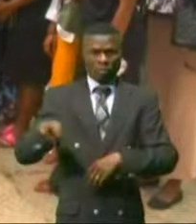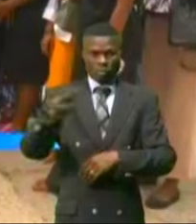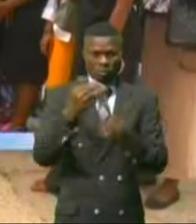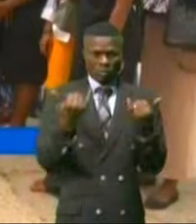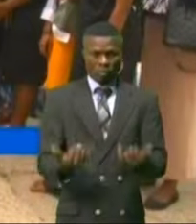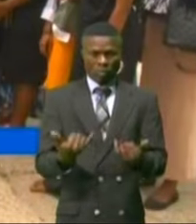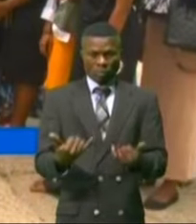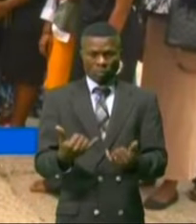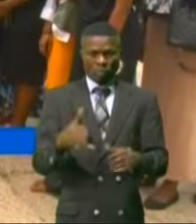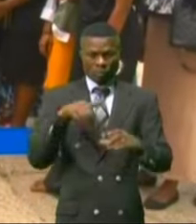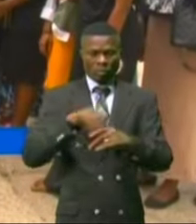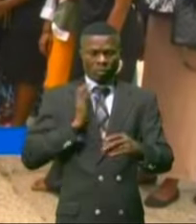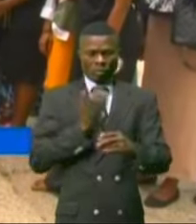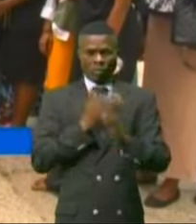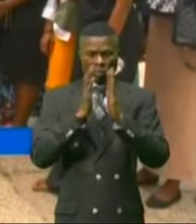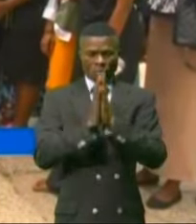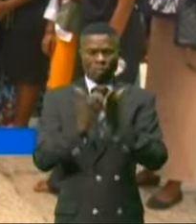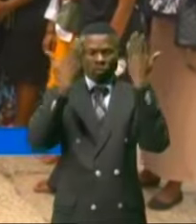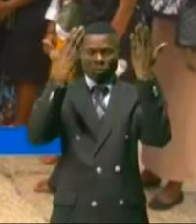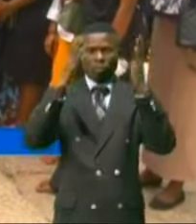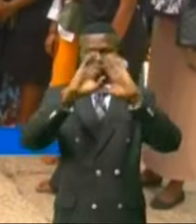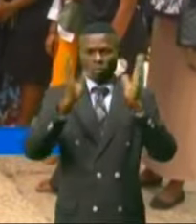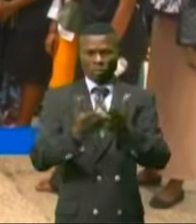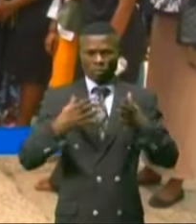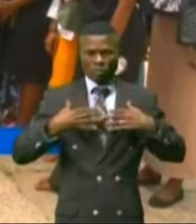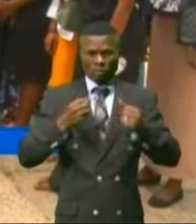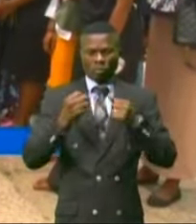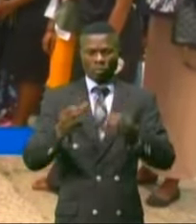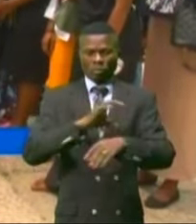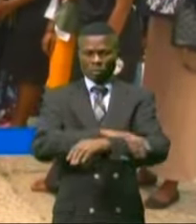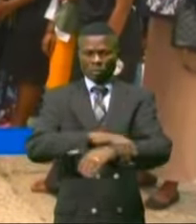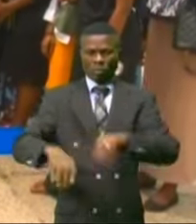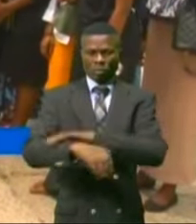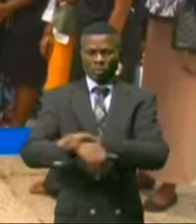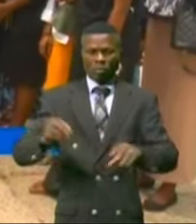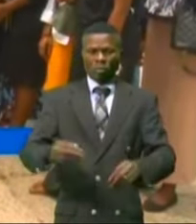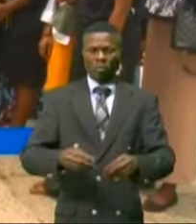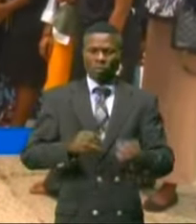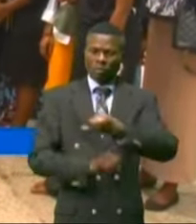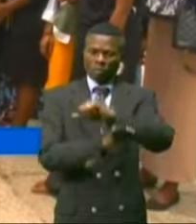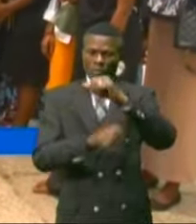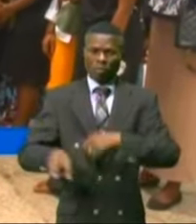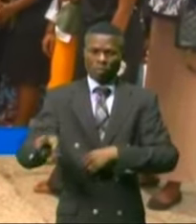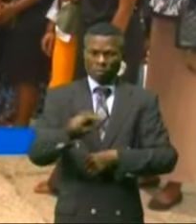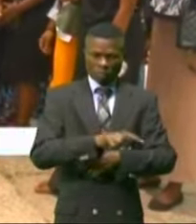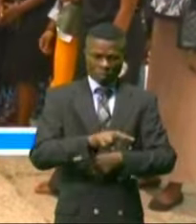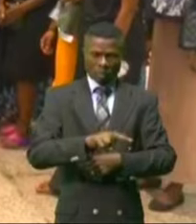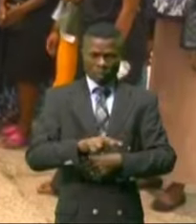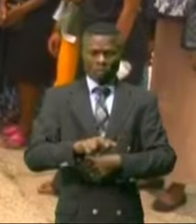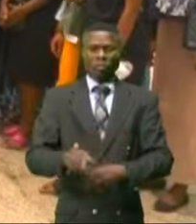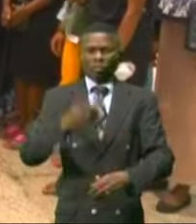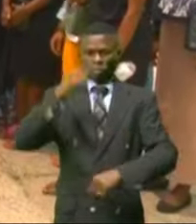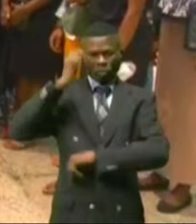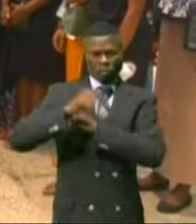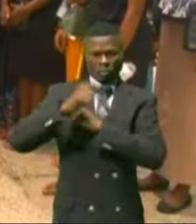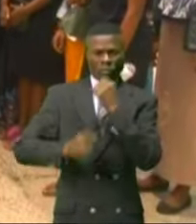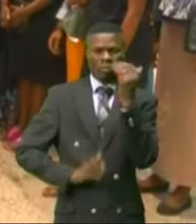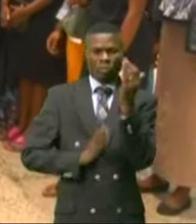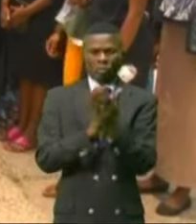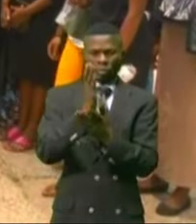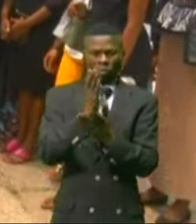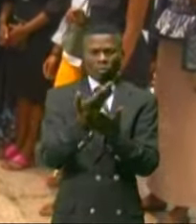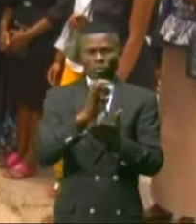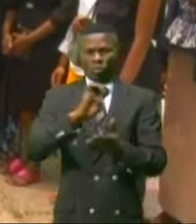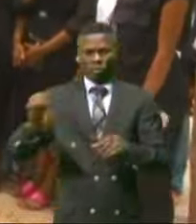moment. Notre prière est que le Dieu Tout-Puissant vous console, vous assiste et qu'on puisse vivre vraiment la justice de Dieu à l'Est de